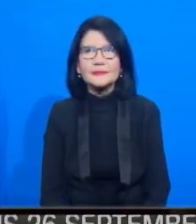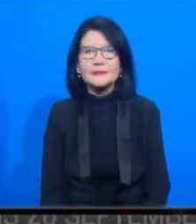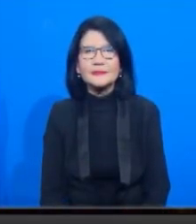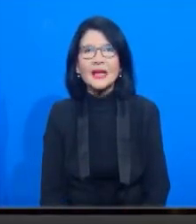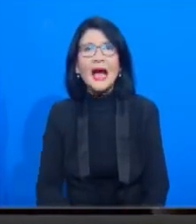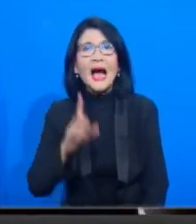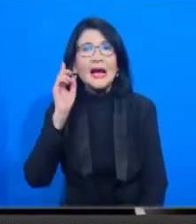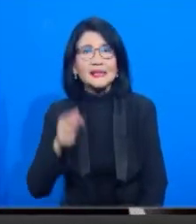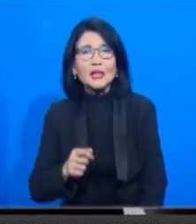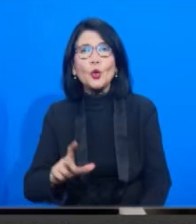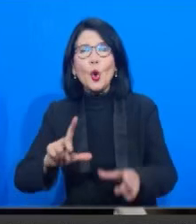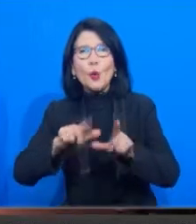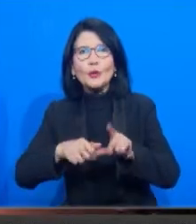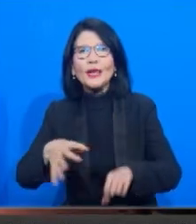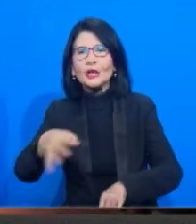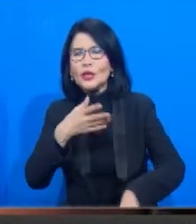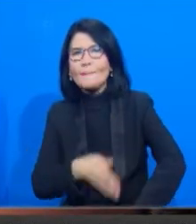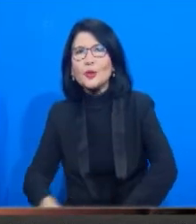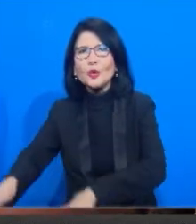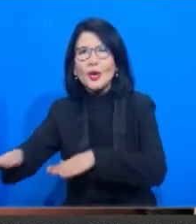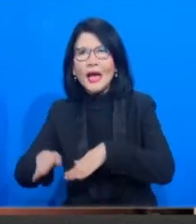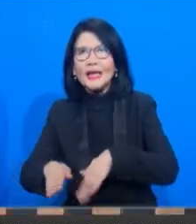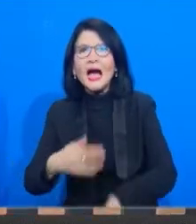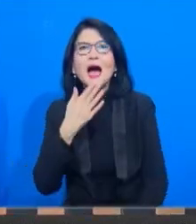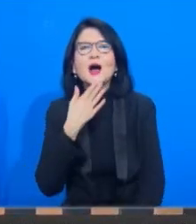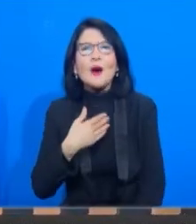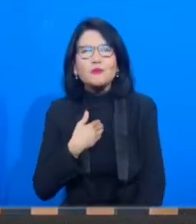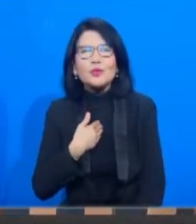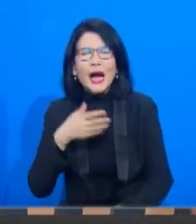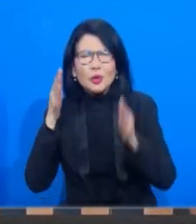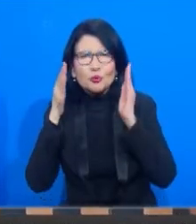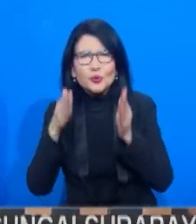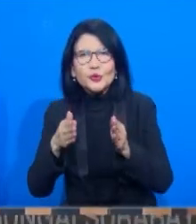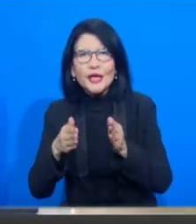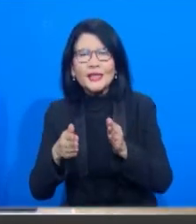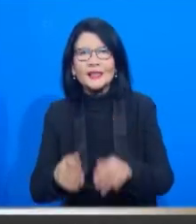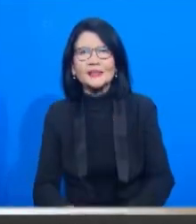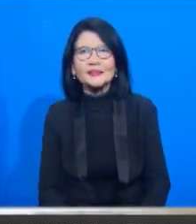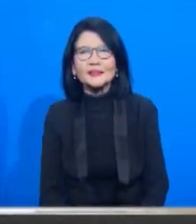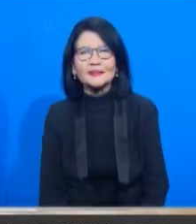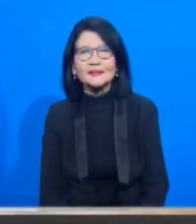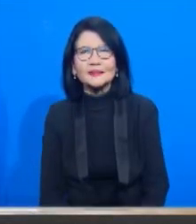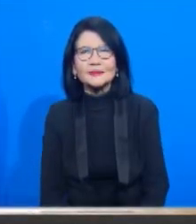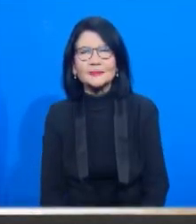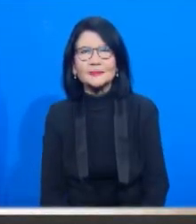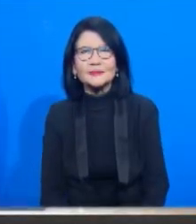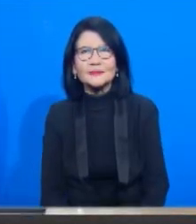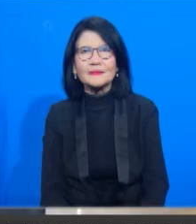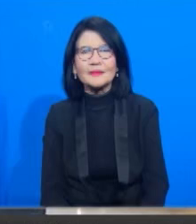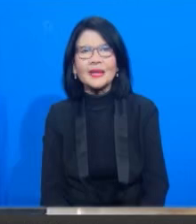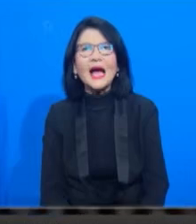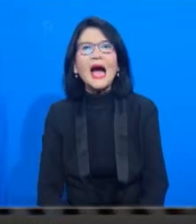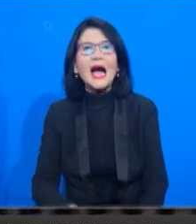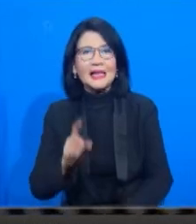Sebuah kedai teh di kawasan kota Boyolali, Jawa Tengah memiliki keunikan tersendiri kalau dibandingkan dengan kedai teh pada umumnya. Kedai teh